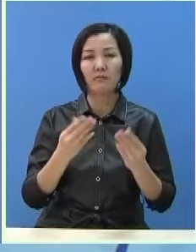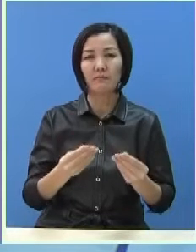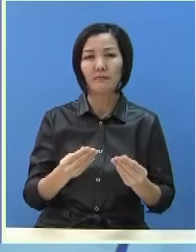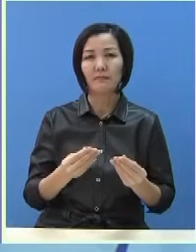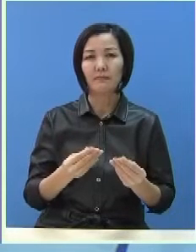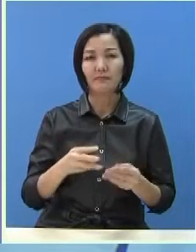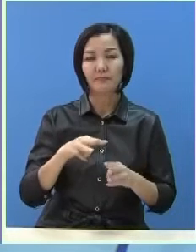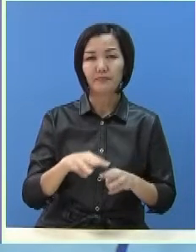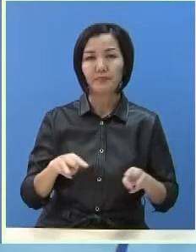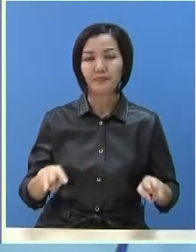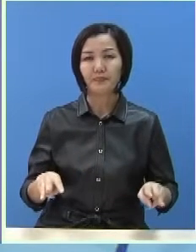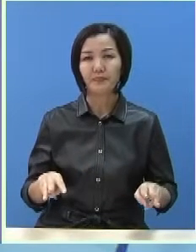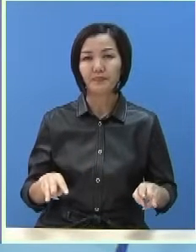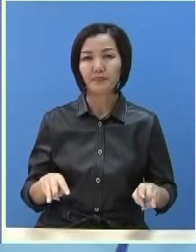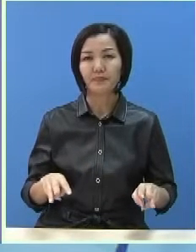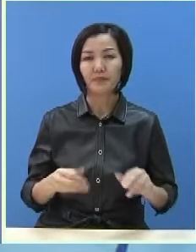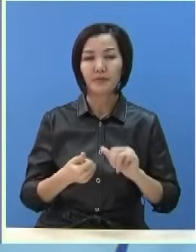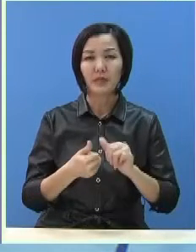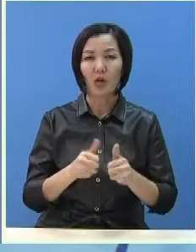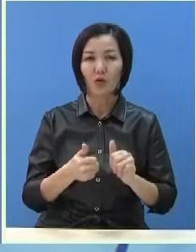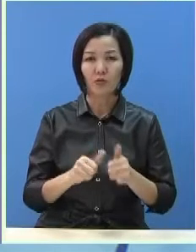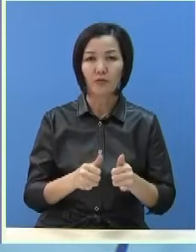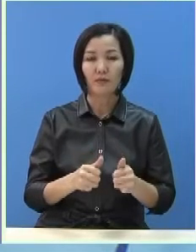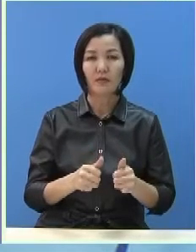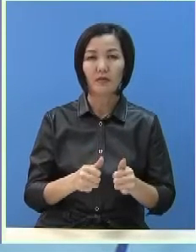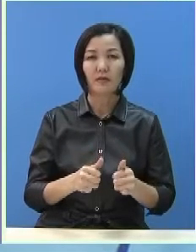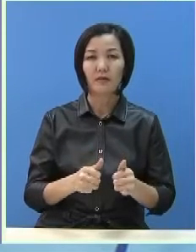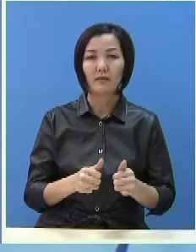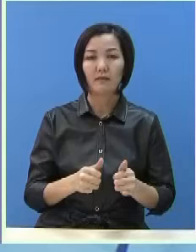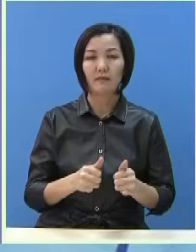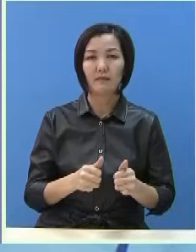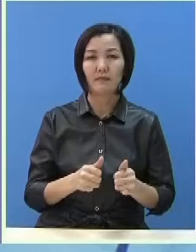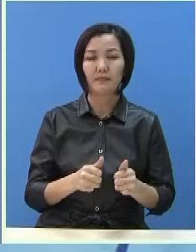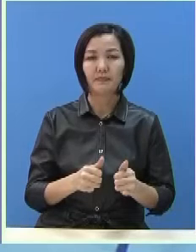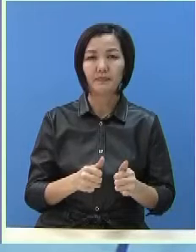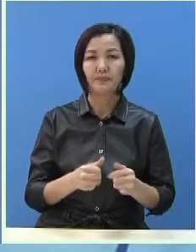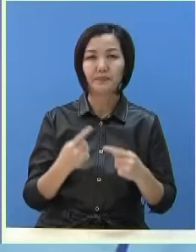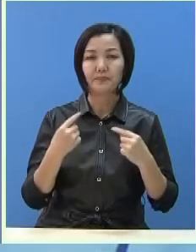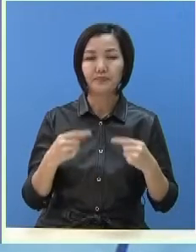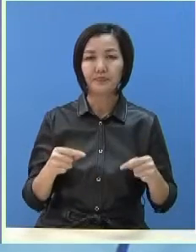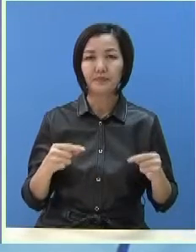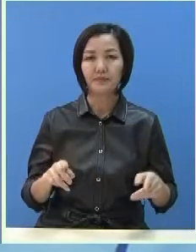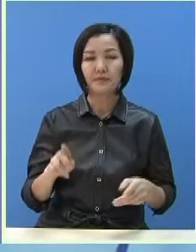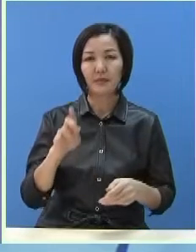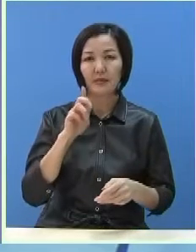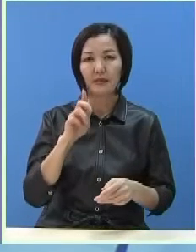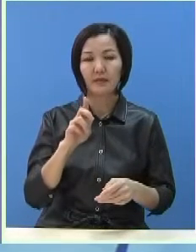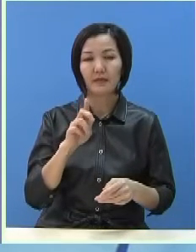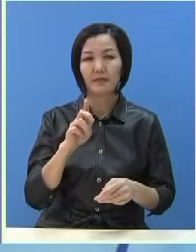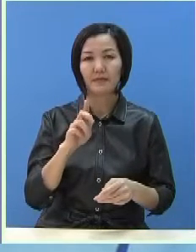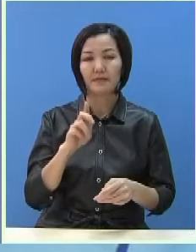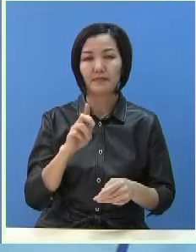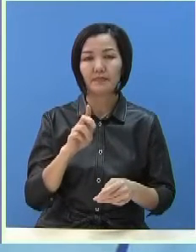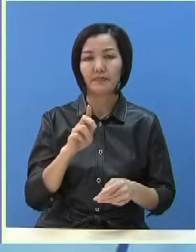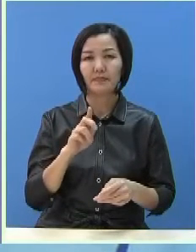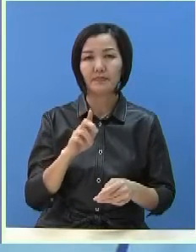білім министрлері ауысып, әр келген министр басқа бір мемлекеттердің әртүрлі жаңағы